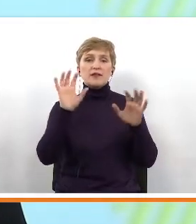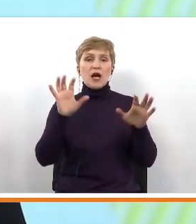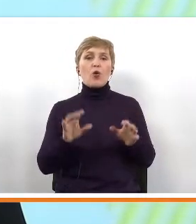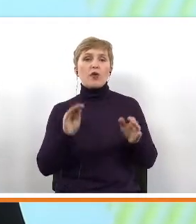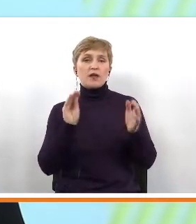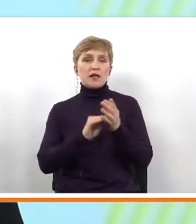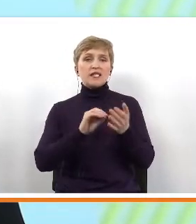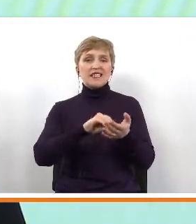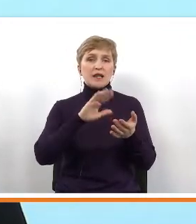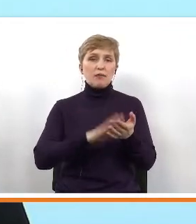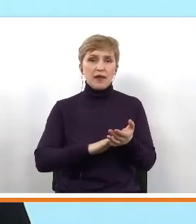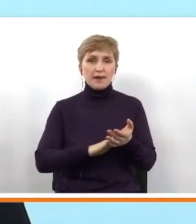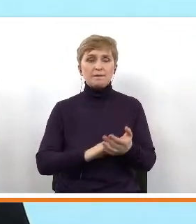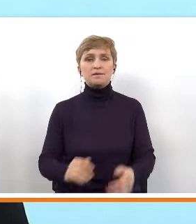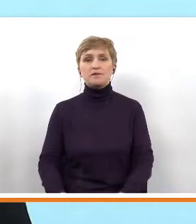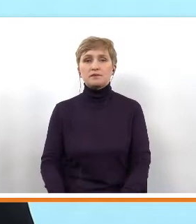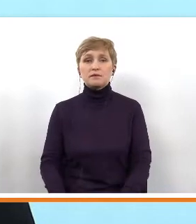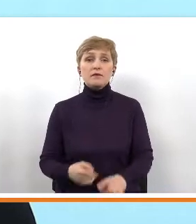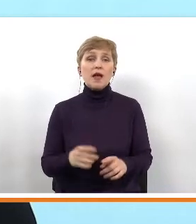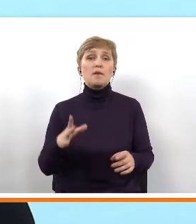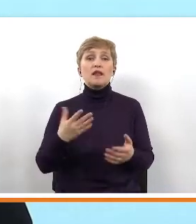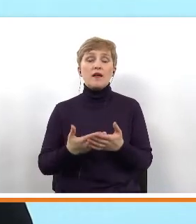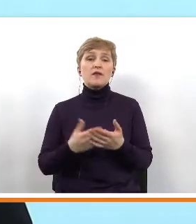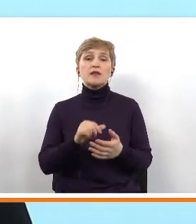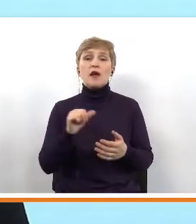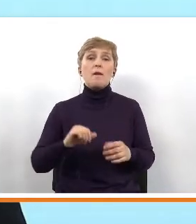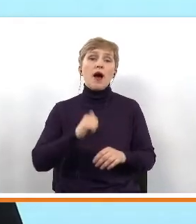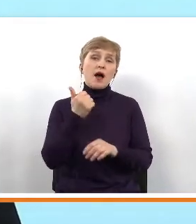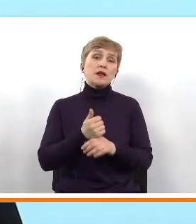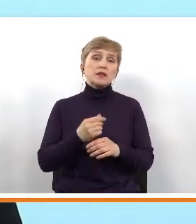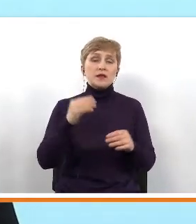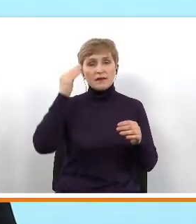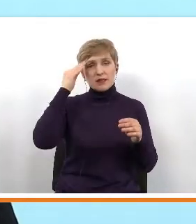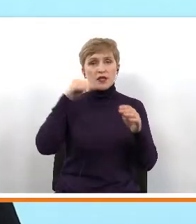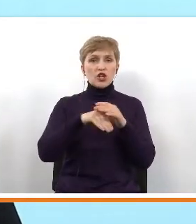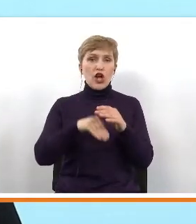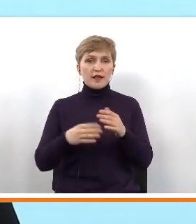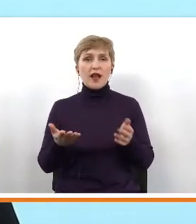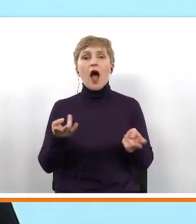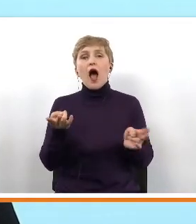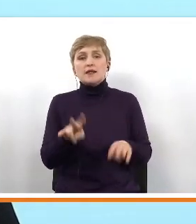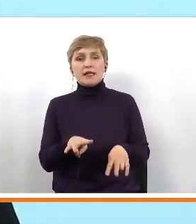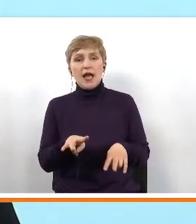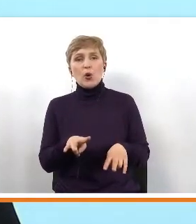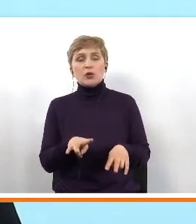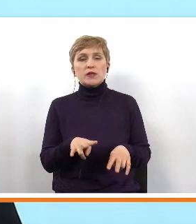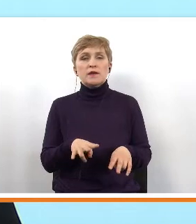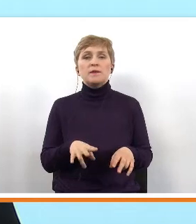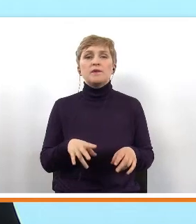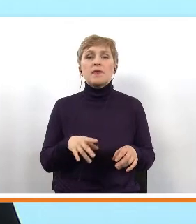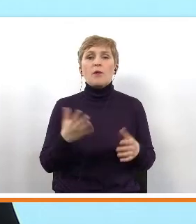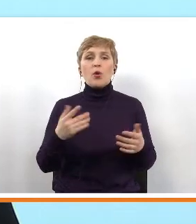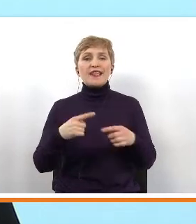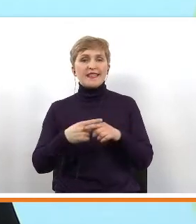и закрепить. Вот это были, наверное, самые основные содержательные вещи. Остаются, ну, более